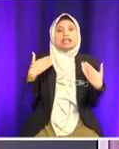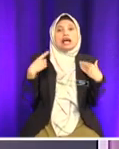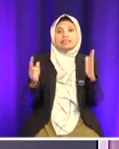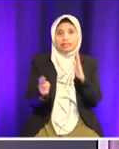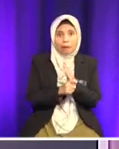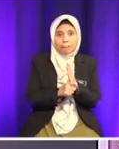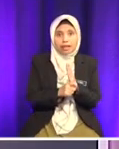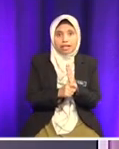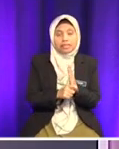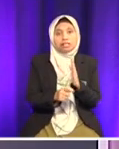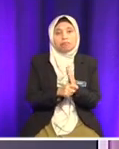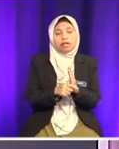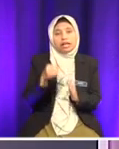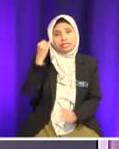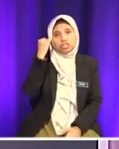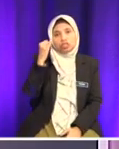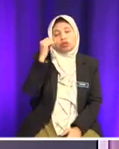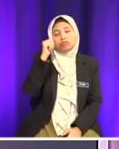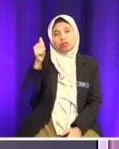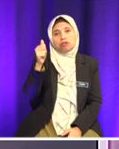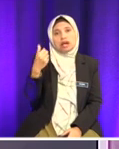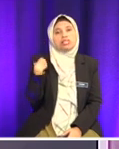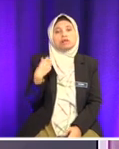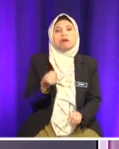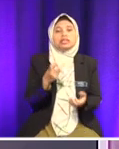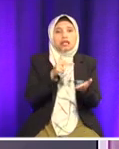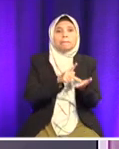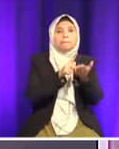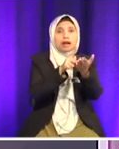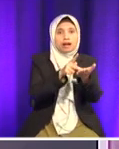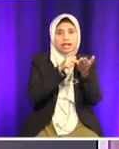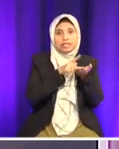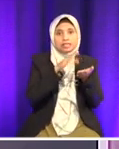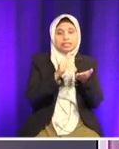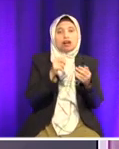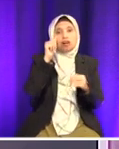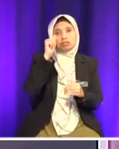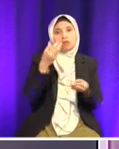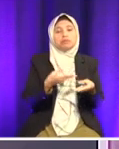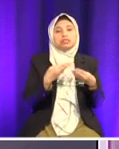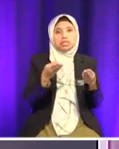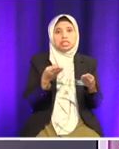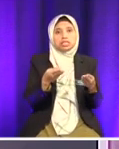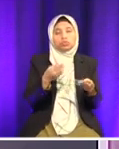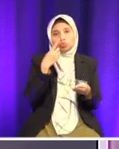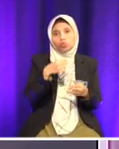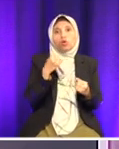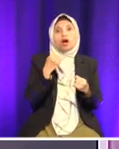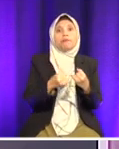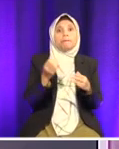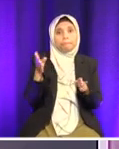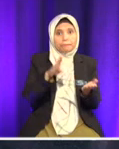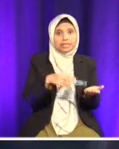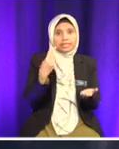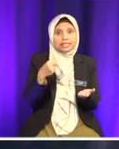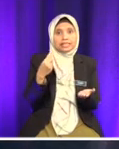cari tambahan Insyaallah Allah ganjakan pahala yang berpanjangan dan itulah bakalan kita di akhirat kelak Iya baik Jadi kalau